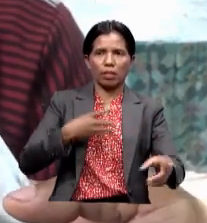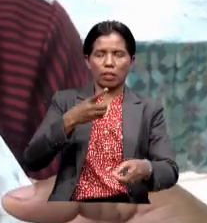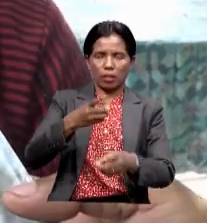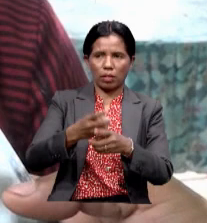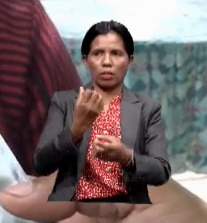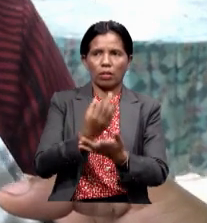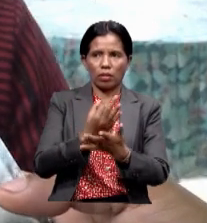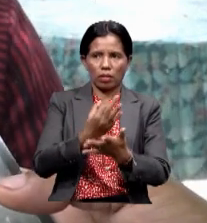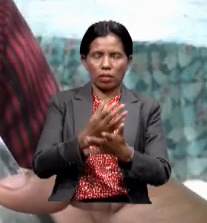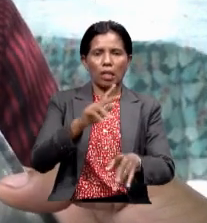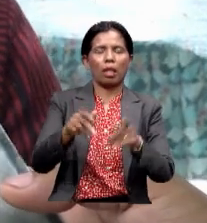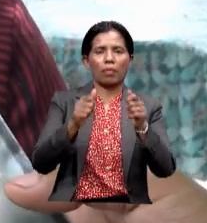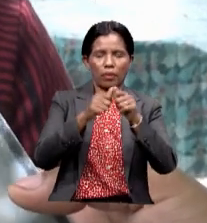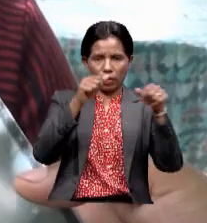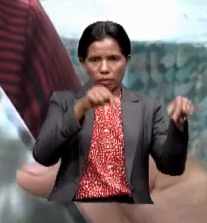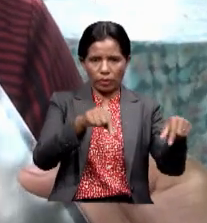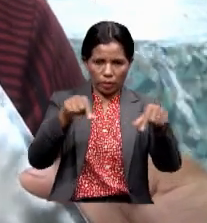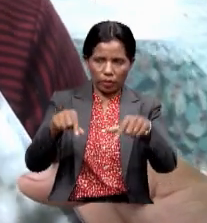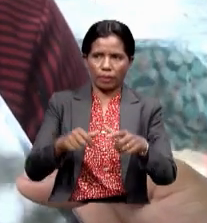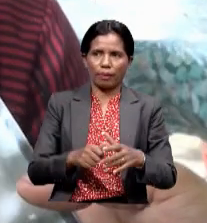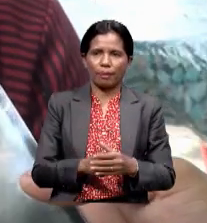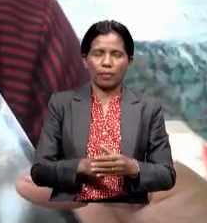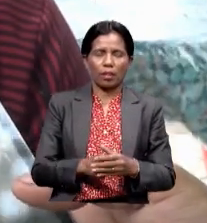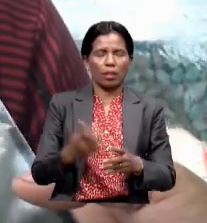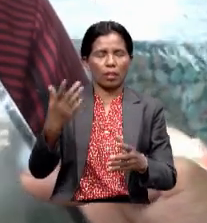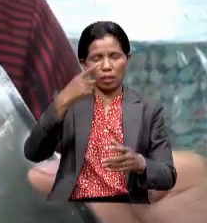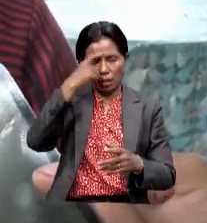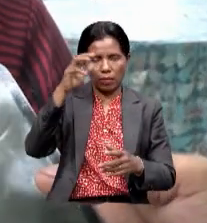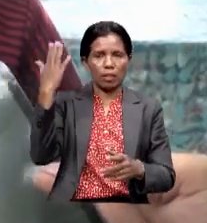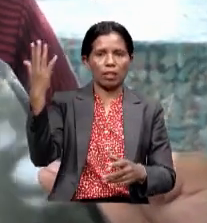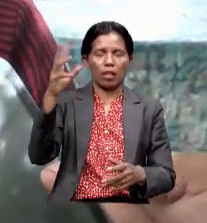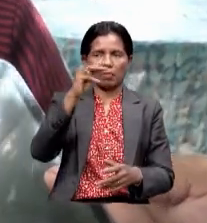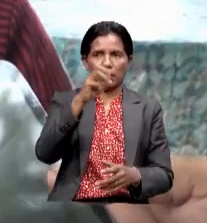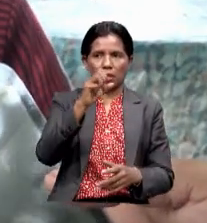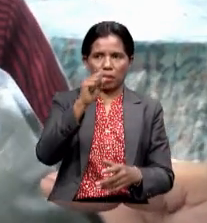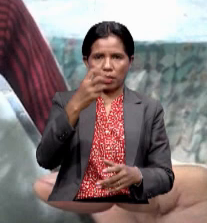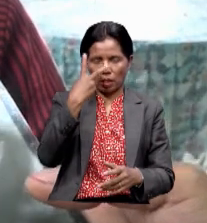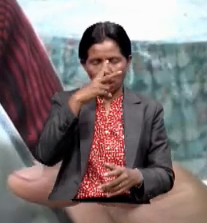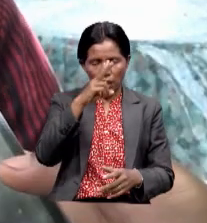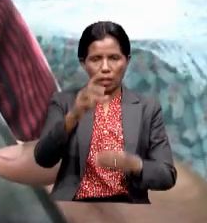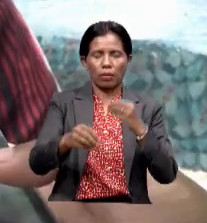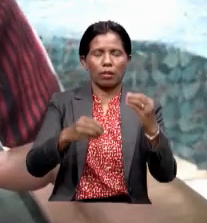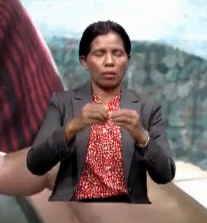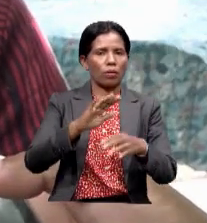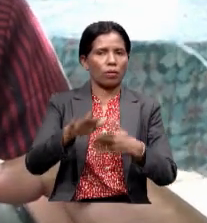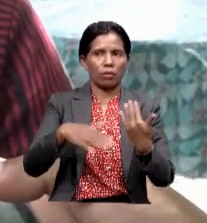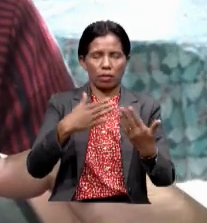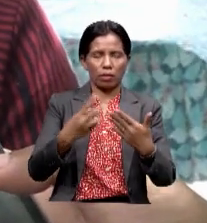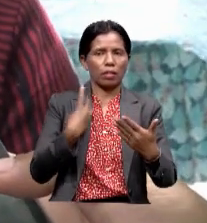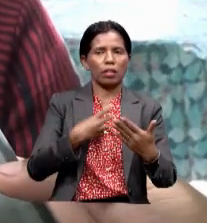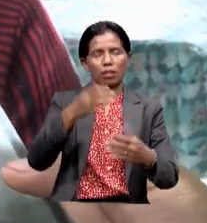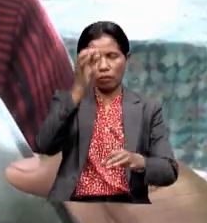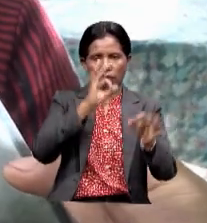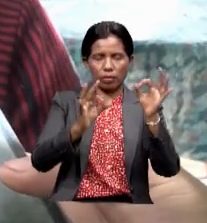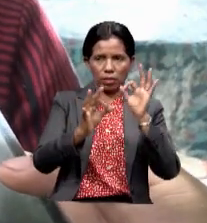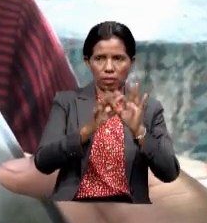ba ne san deficiente ni ne tamba Ministério Solidariedade Social né hari assunto ser ne hoto kedas e fiar kata ke